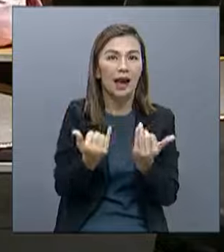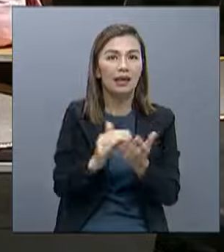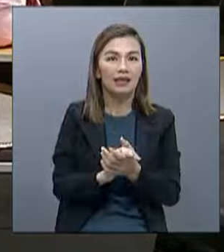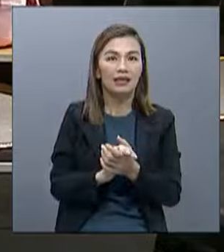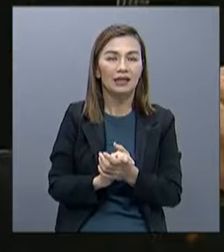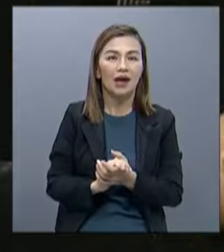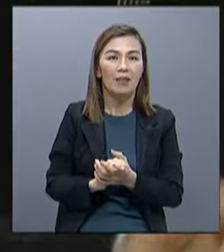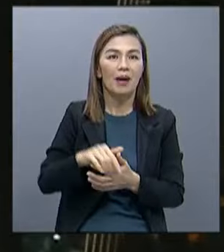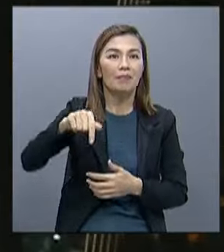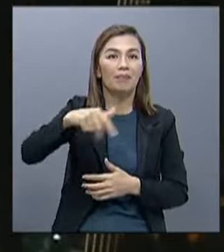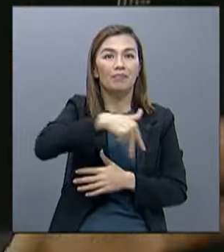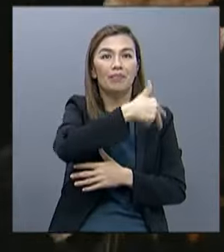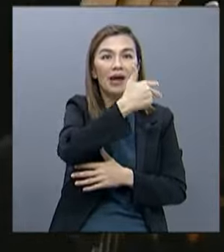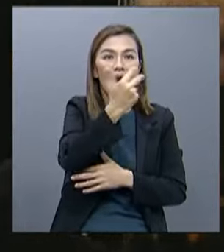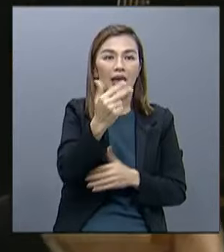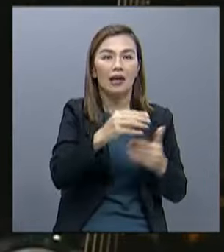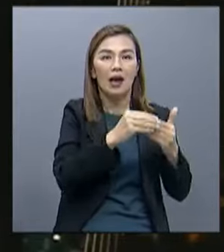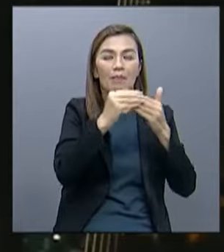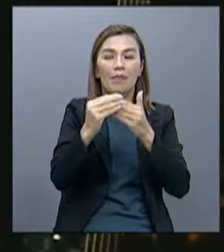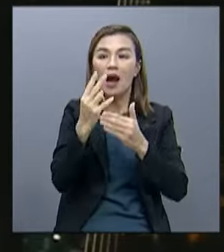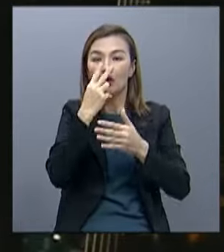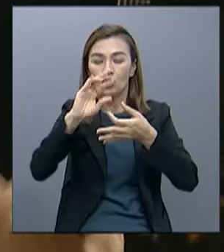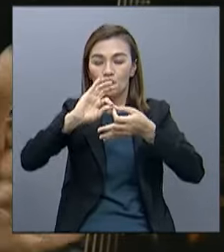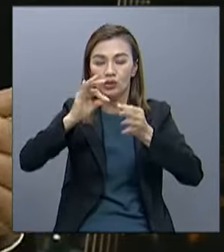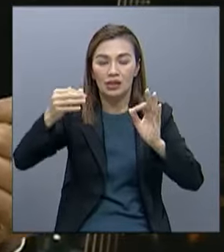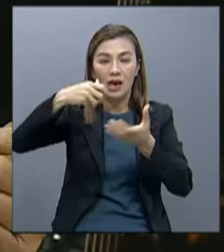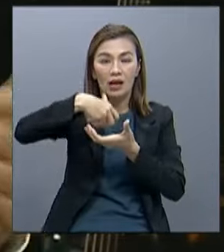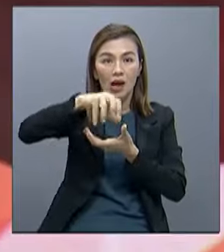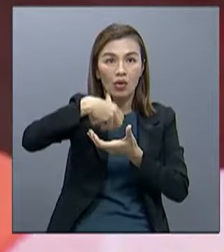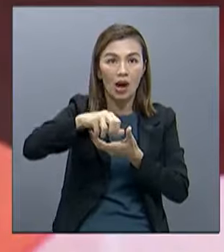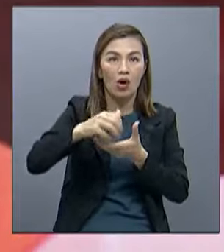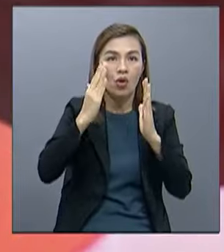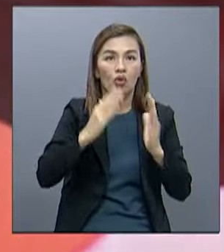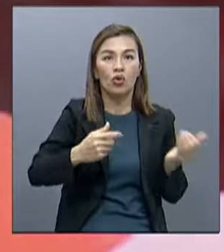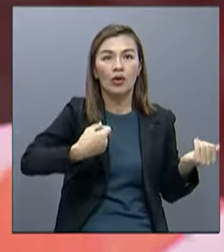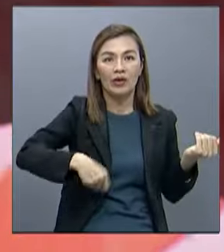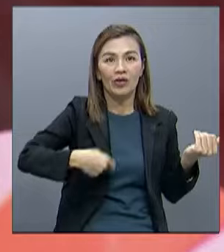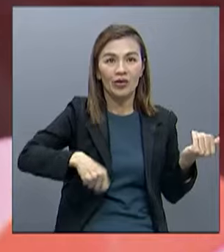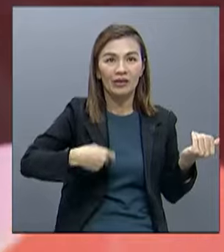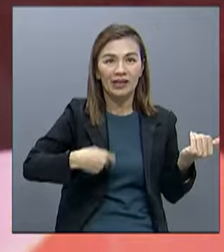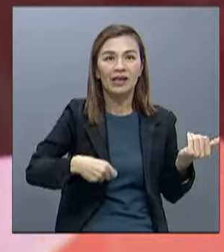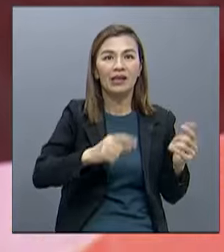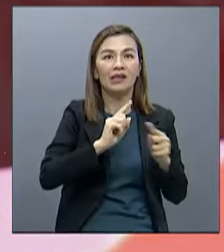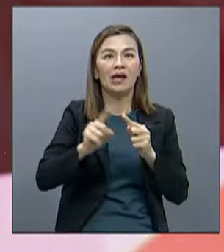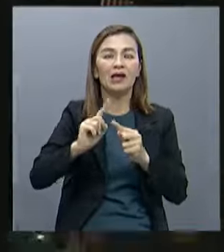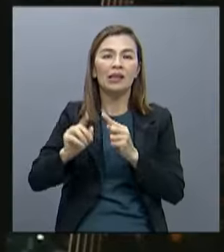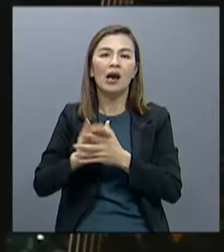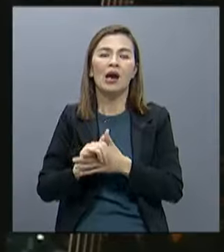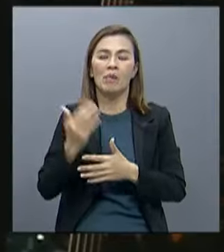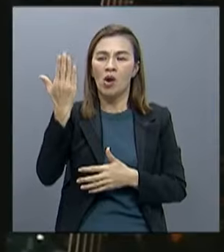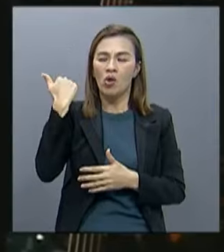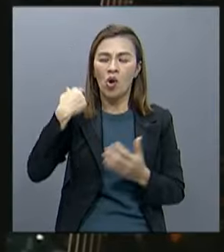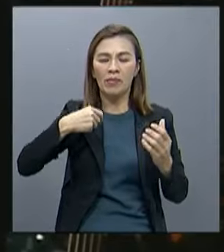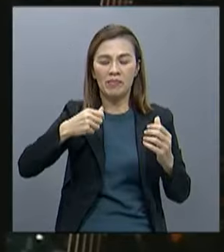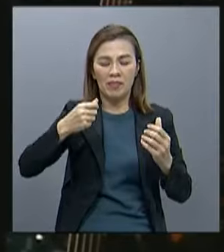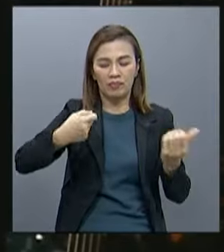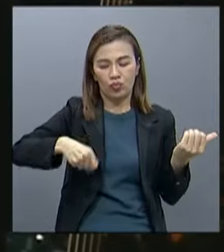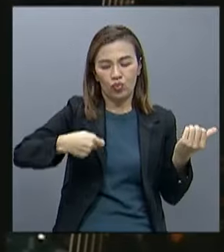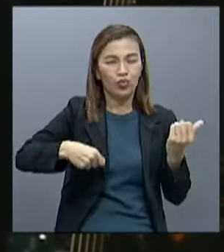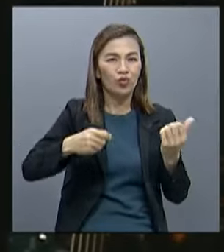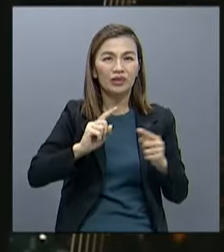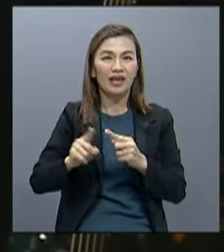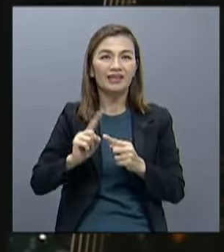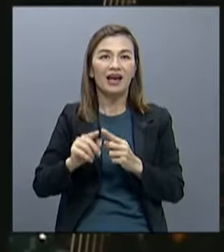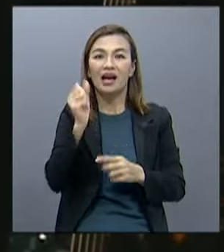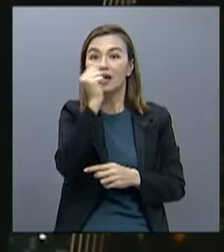เขนยังตามหาบุคคลในเรื่องเล่าเป็นนักดนตรีชั้นครูที่เคยเล่นดนตรีให้กับเติ้งลี่จุนมาแล้วตั้งแต่นักร้องห